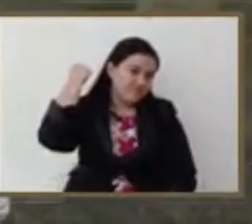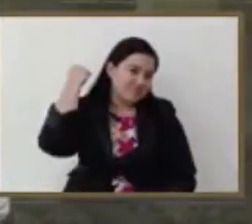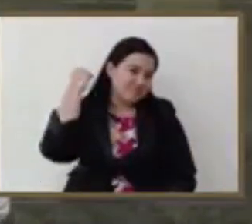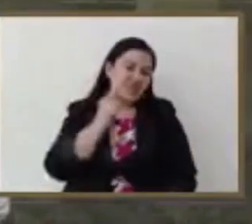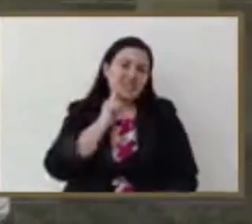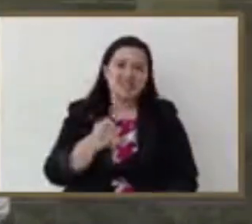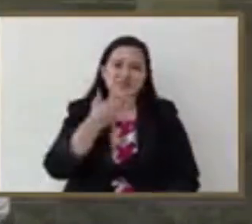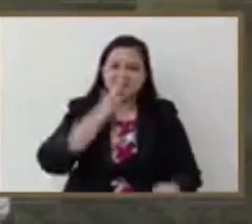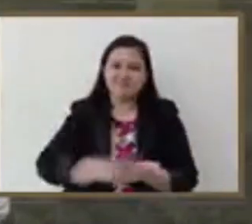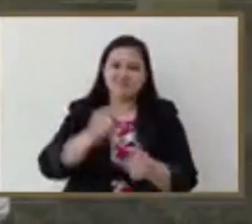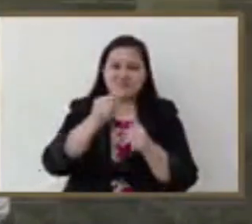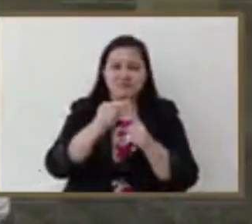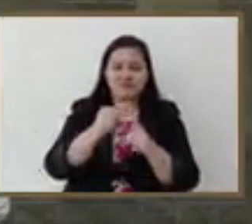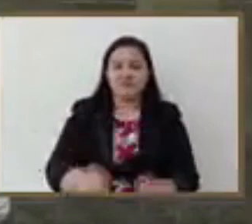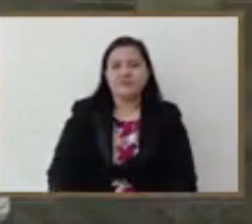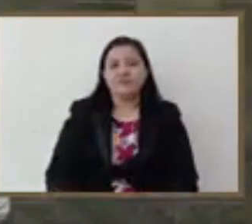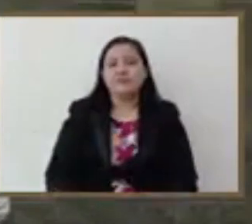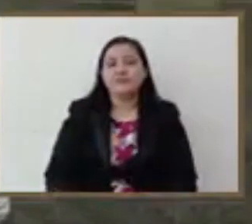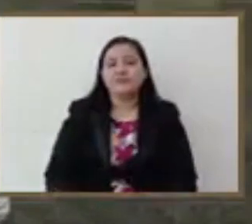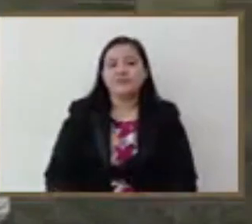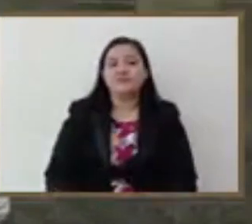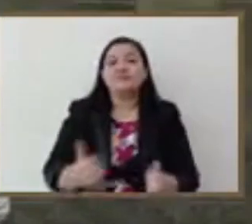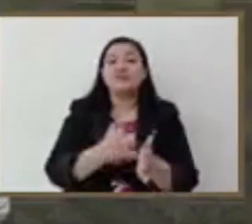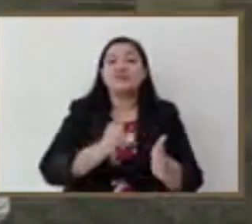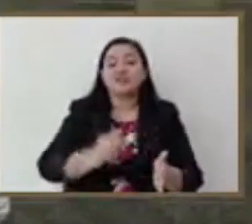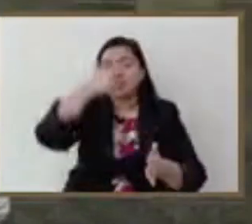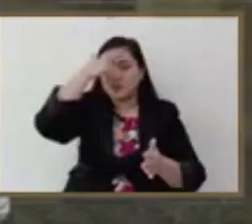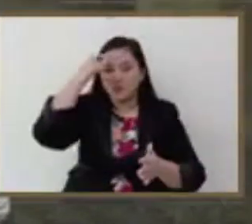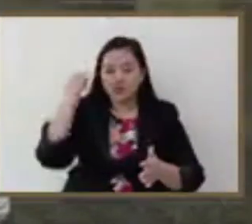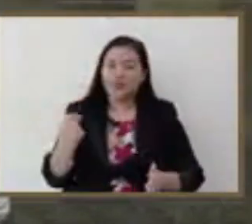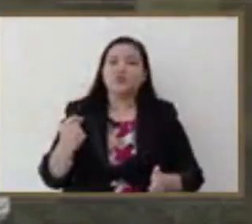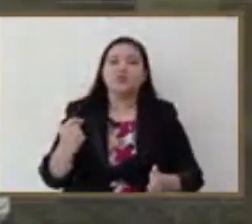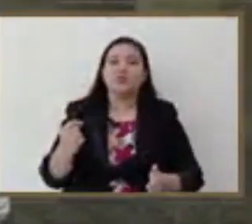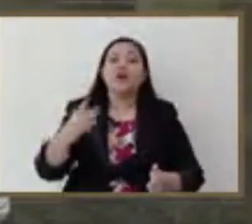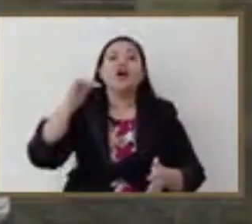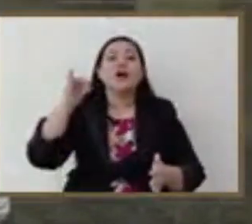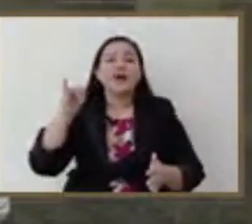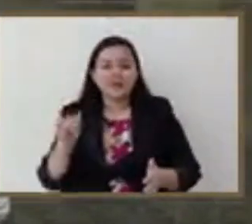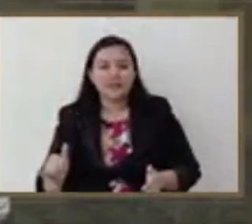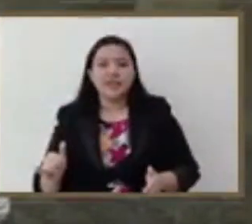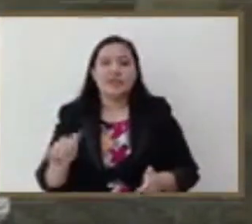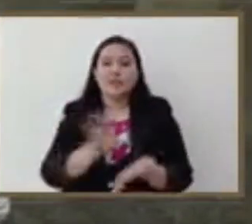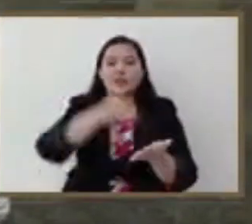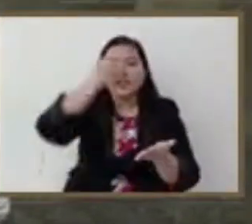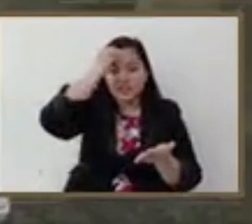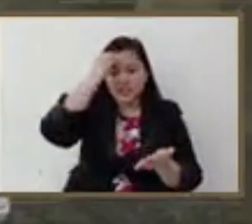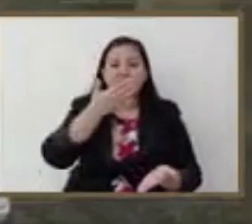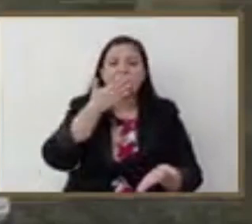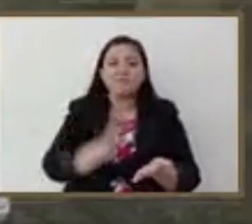salita. It is because may narinig sa ating mga usapan na hindi maganda.